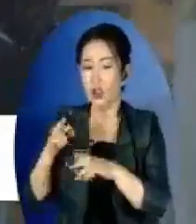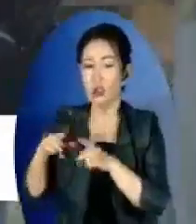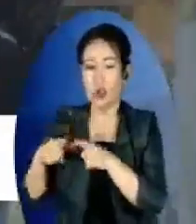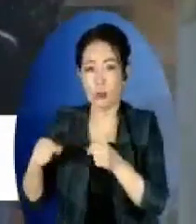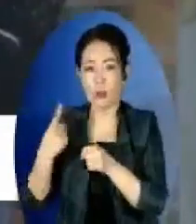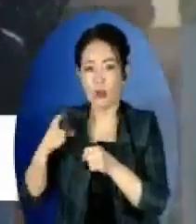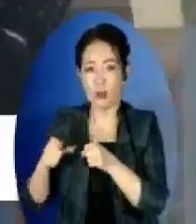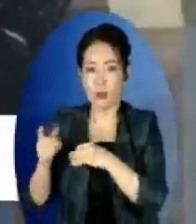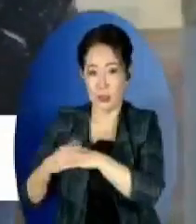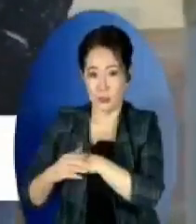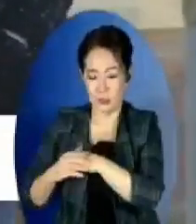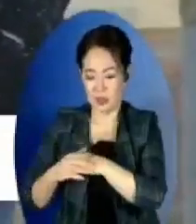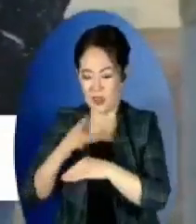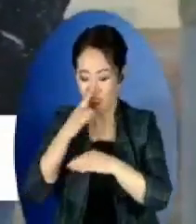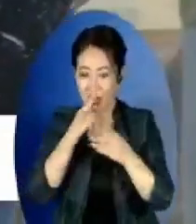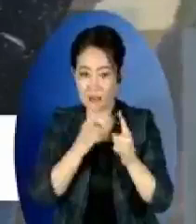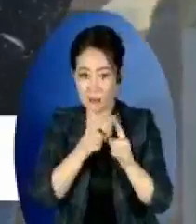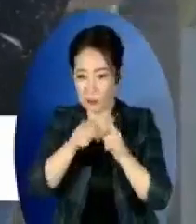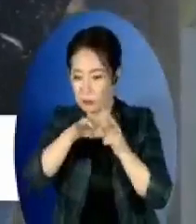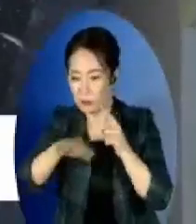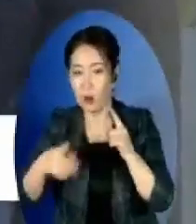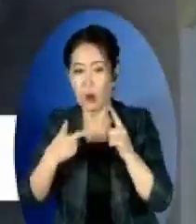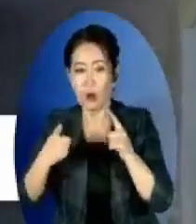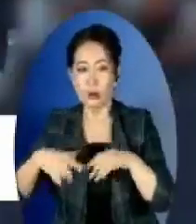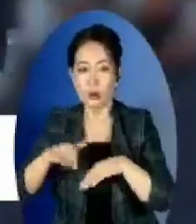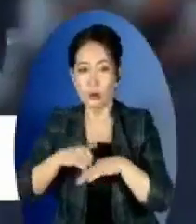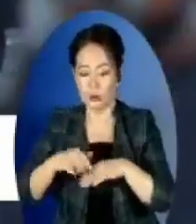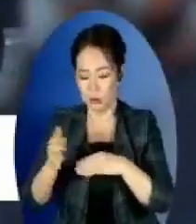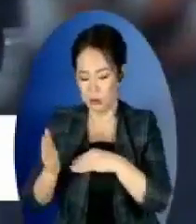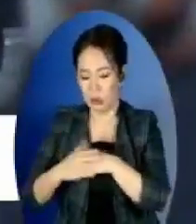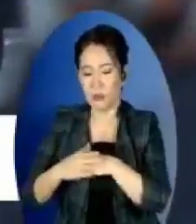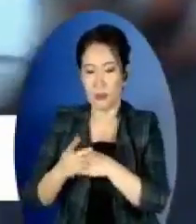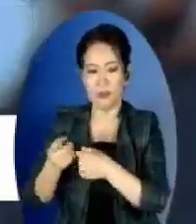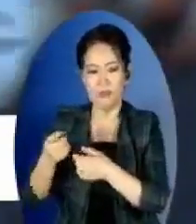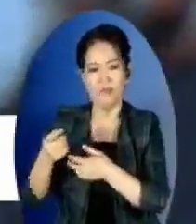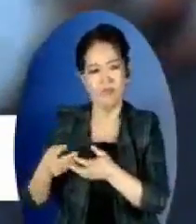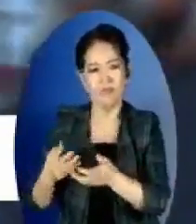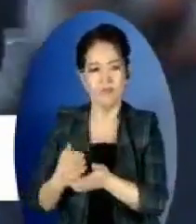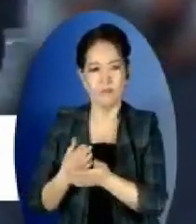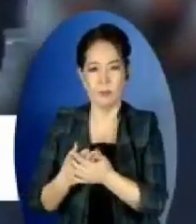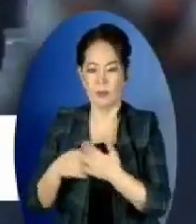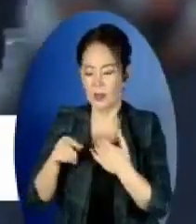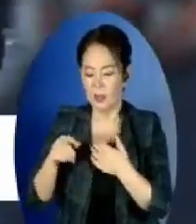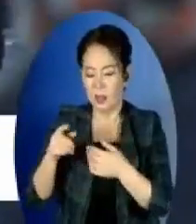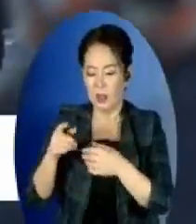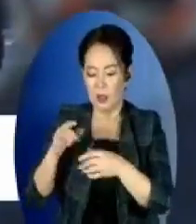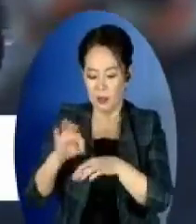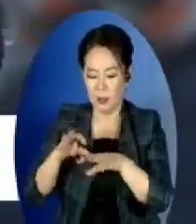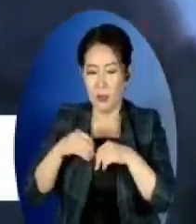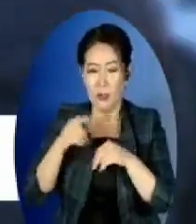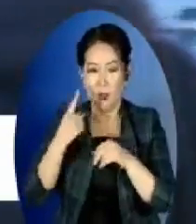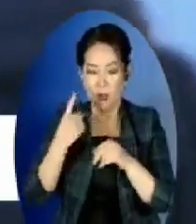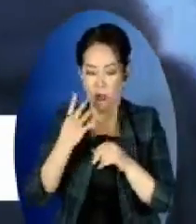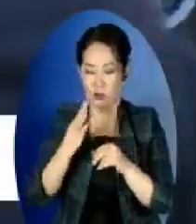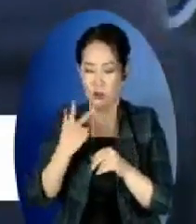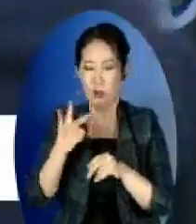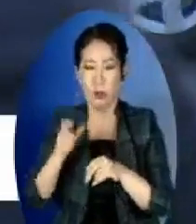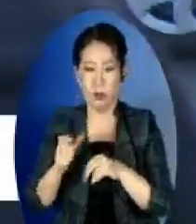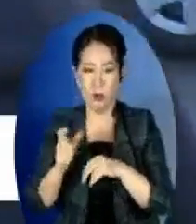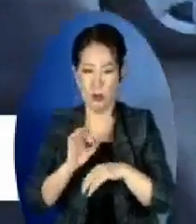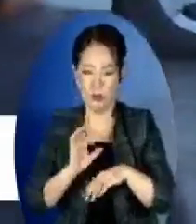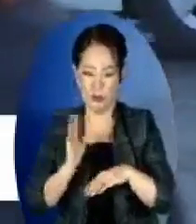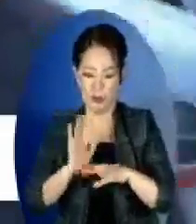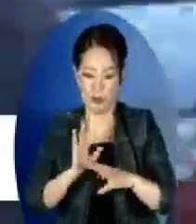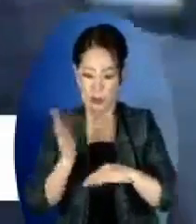21 оронд шинэ коронавирусын халдварын нас баралт бүртгэгдээд байгаа юм. Өнөөдрийн байдлаар нас баралт 143-аар нэмэгдсэн бол 1194 хүн